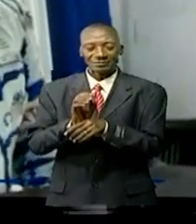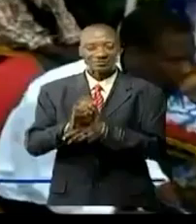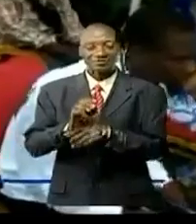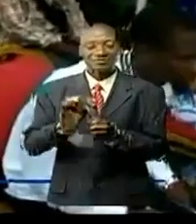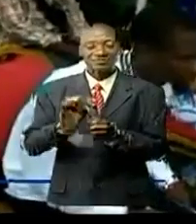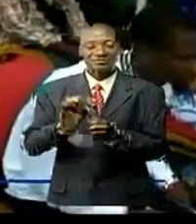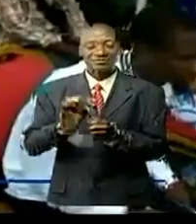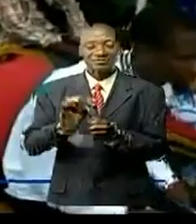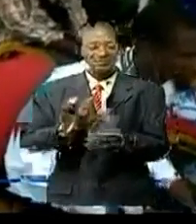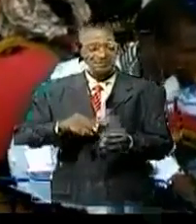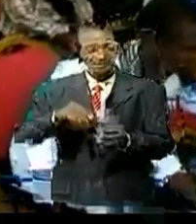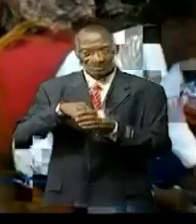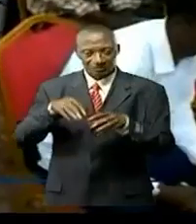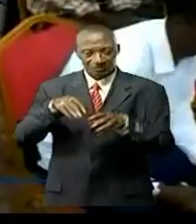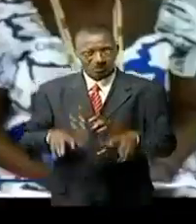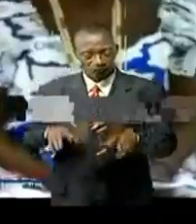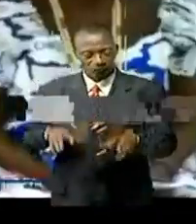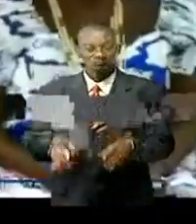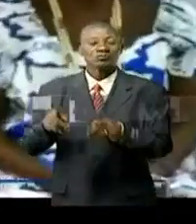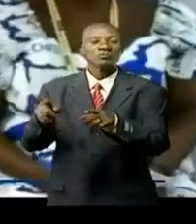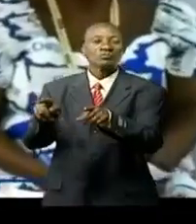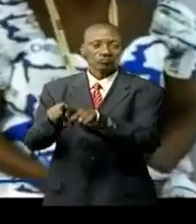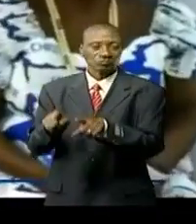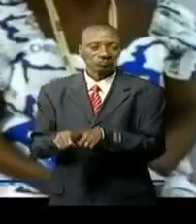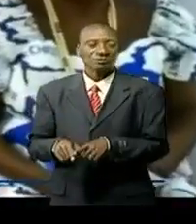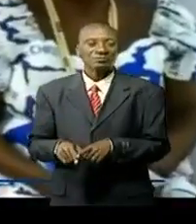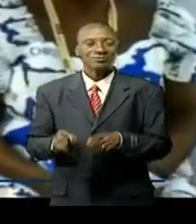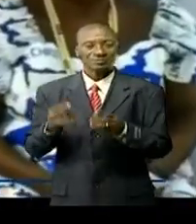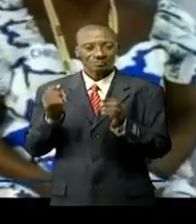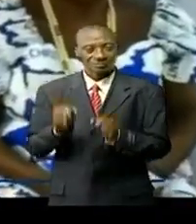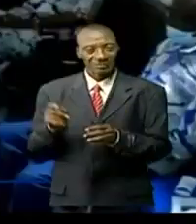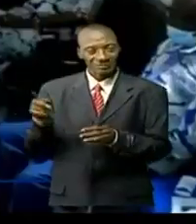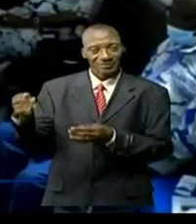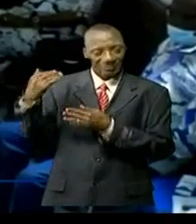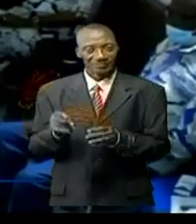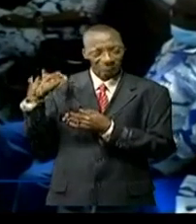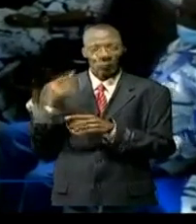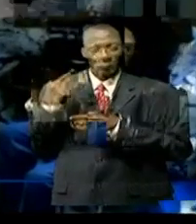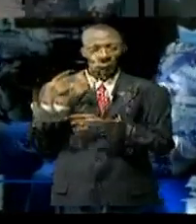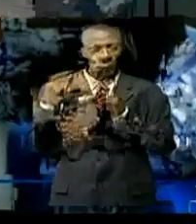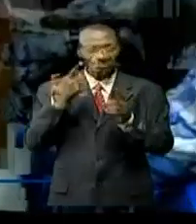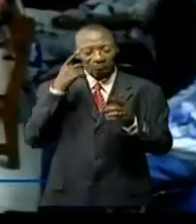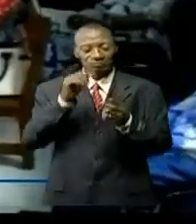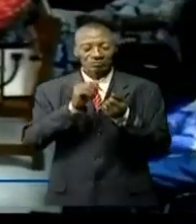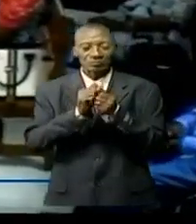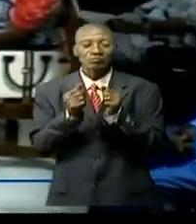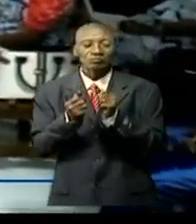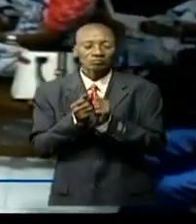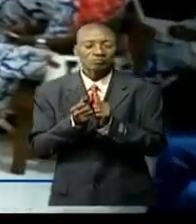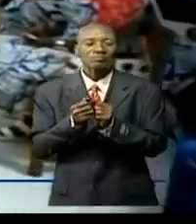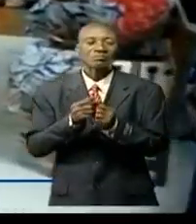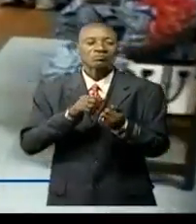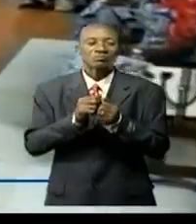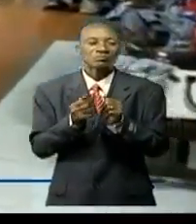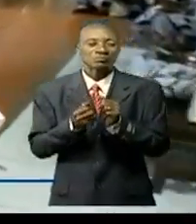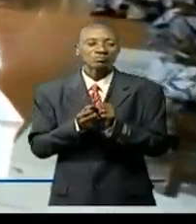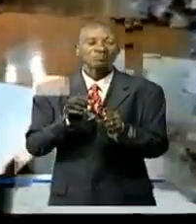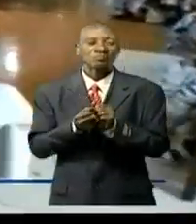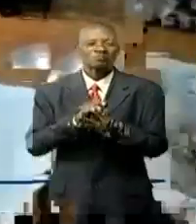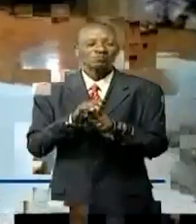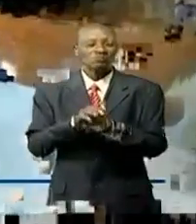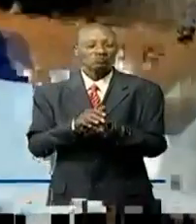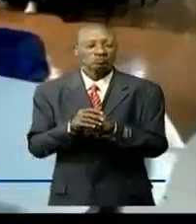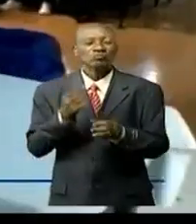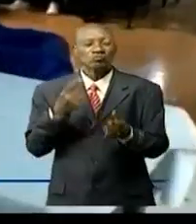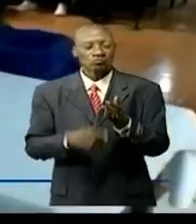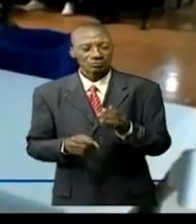livré des tableaux reprenant les difficultés auxquelles l'Église est confrontée. La plus grande difficulté aujourd'hui,